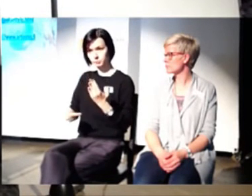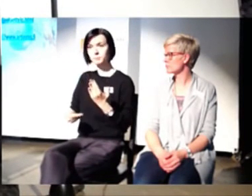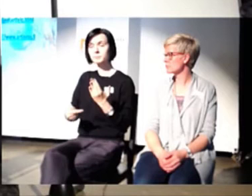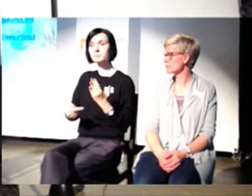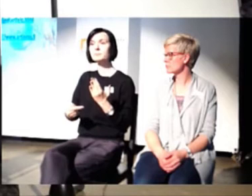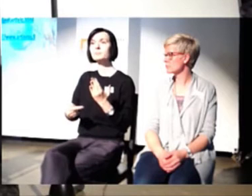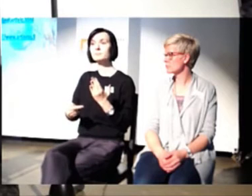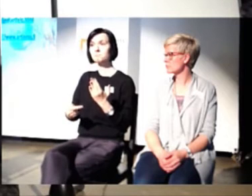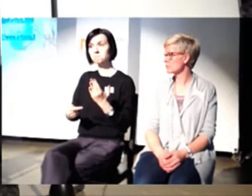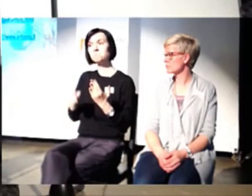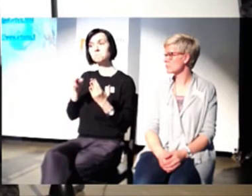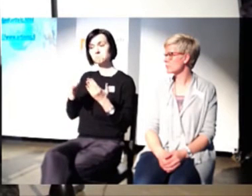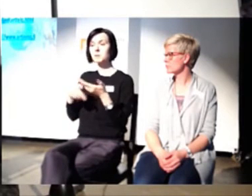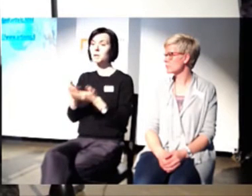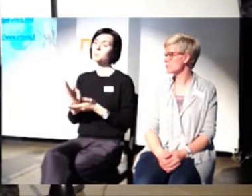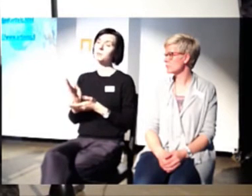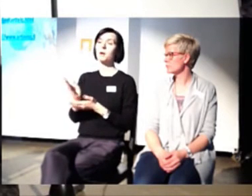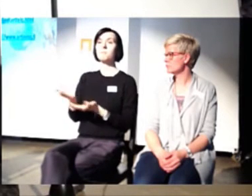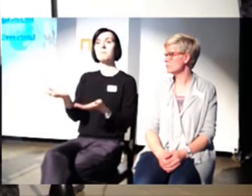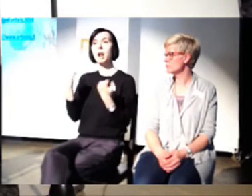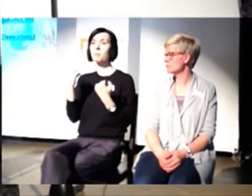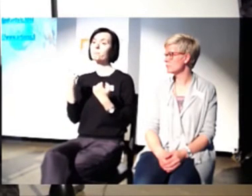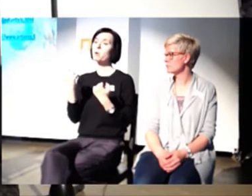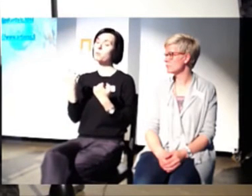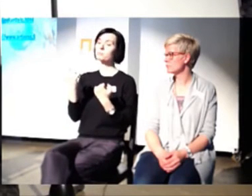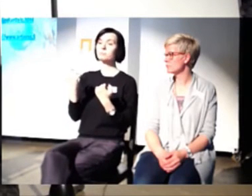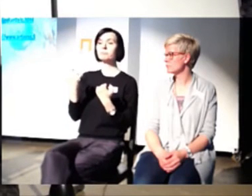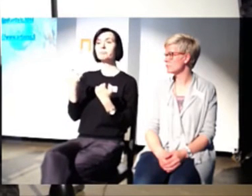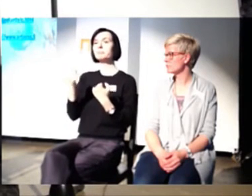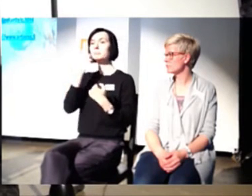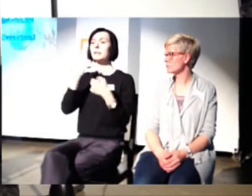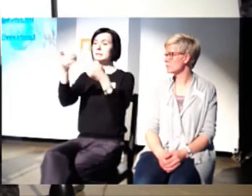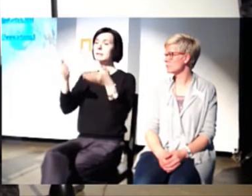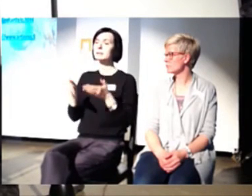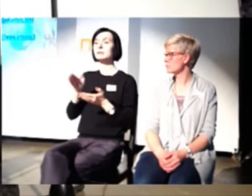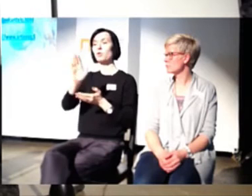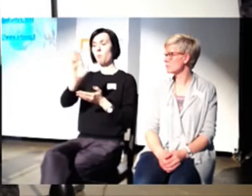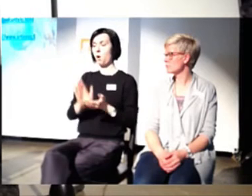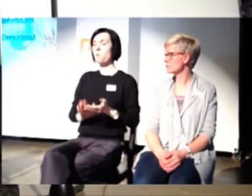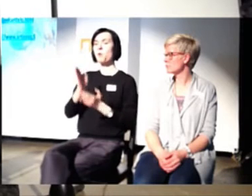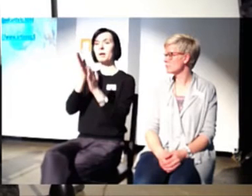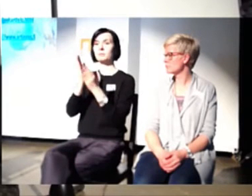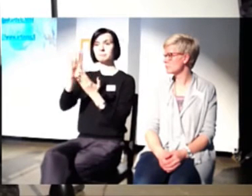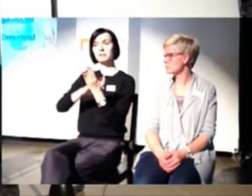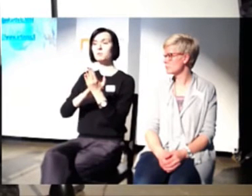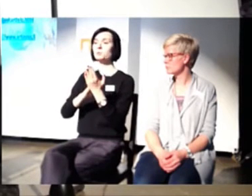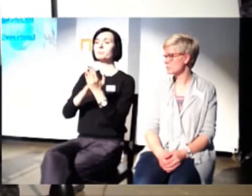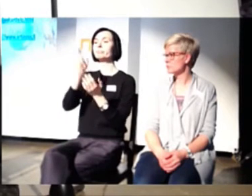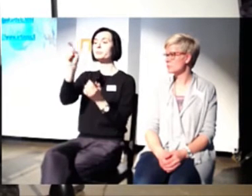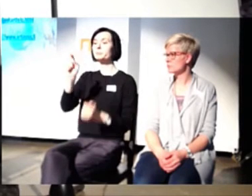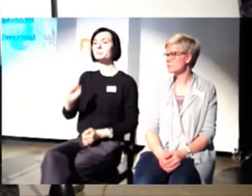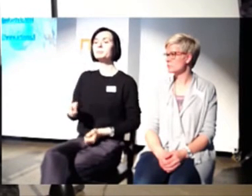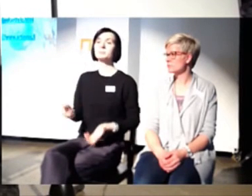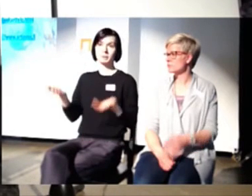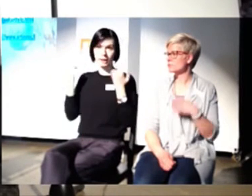ja sitä kautta on helppo mennä sitten kunkin residenssin omille sivuille ja saada sitä kautta lisätietoa toiminnasta